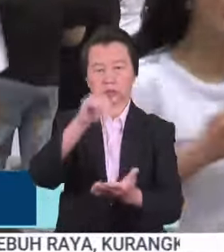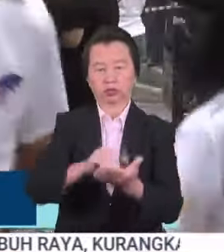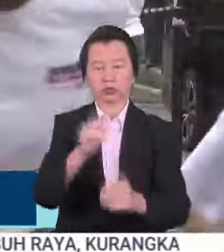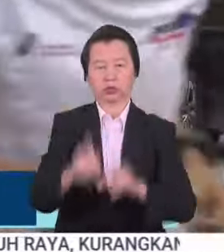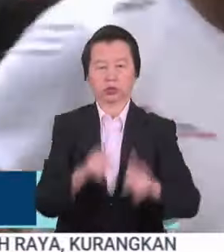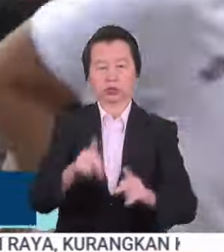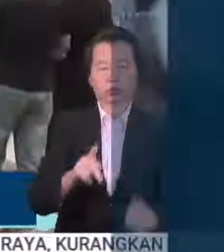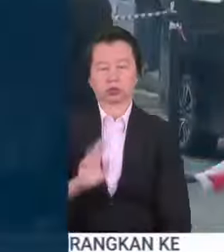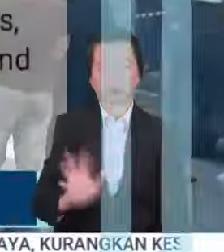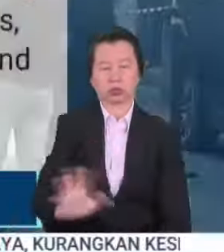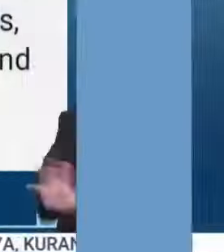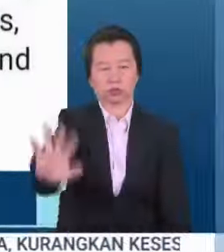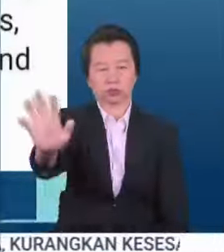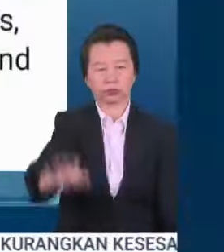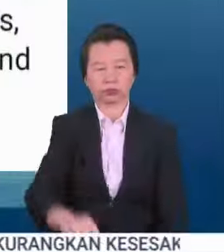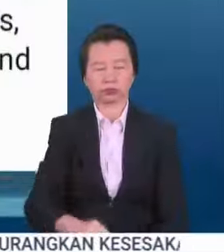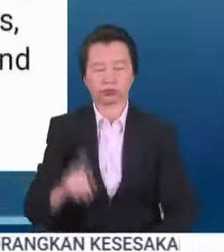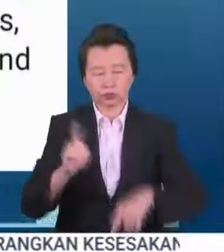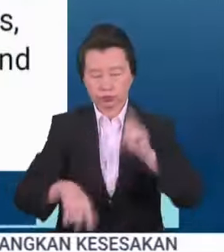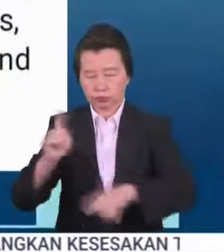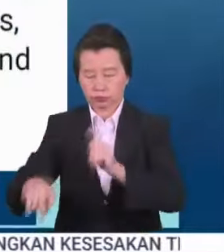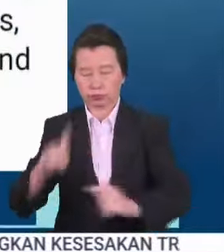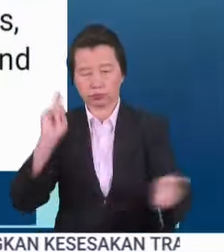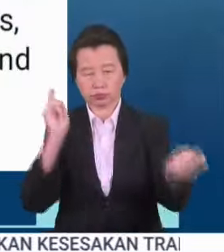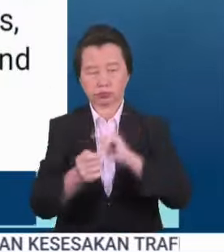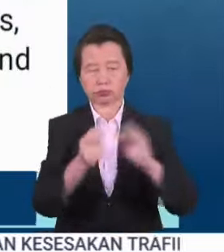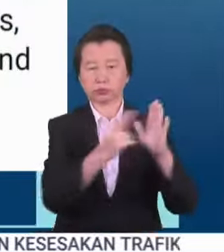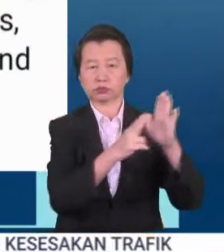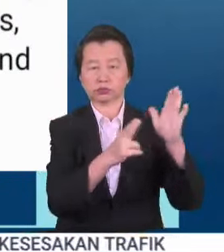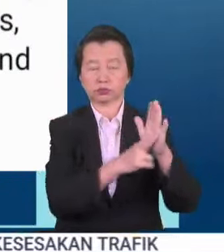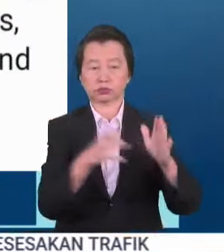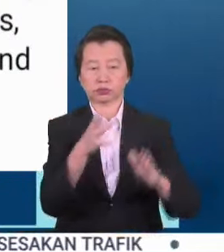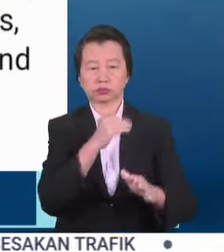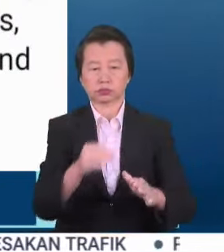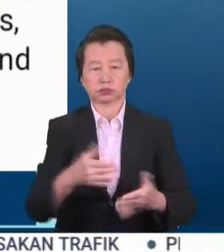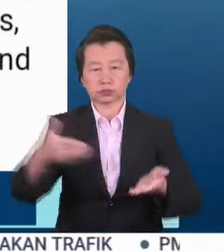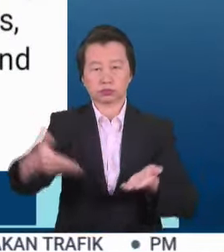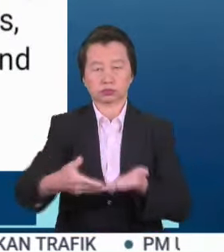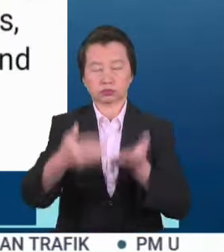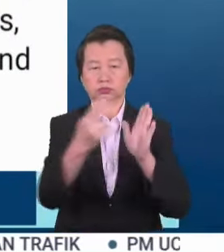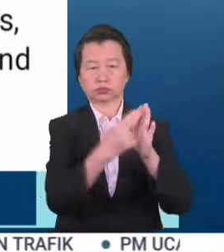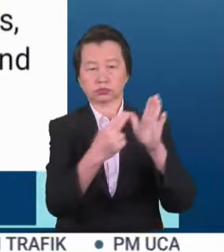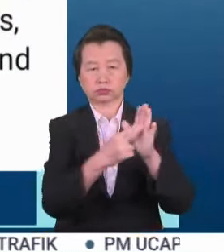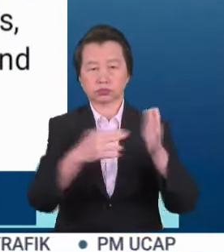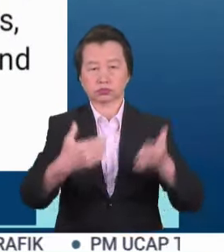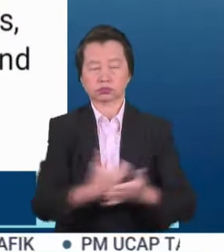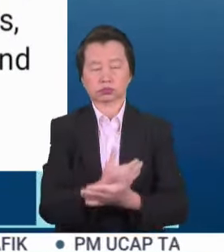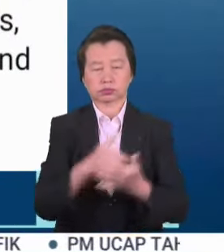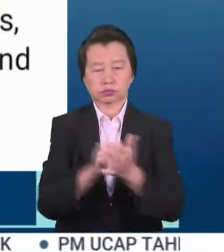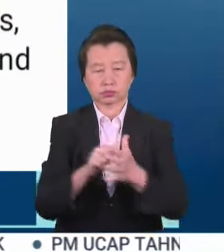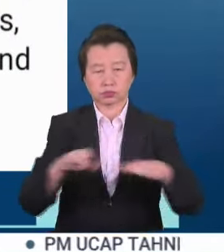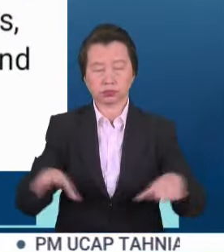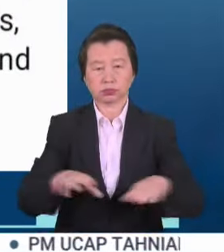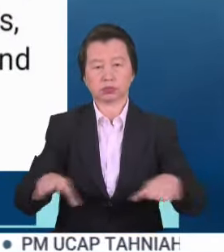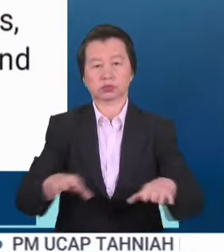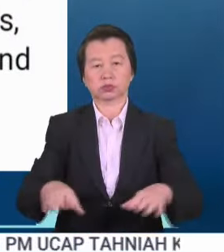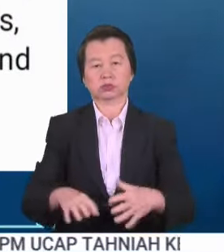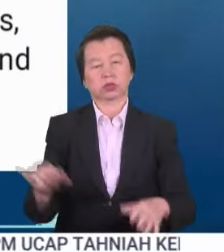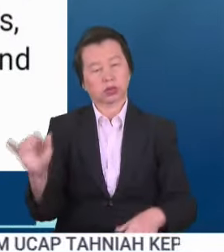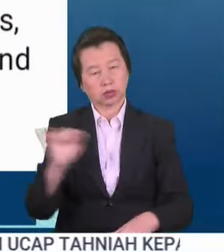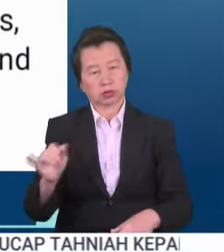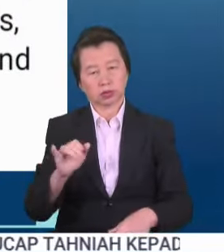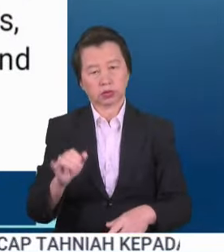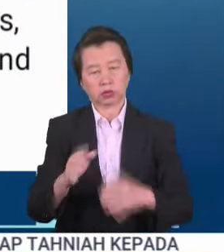pelari. Pelbagai transformasi undang-undang dan inisiatif perkenal undang-undang baharu dilaksanakan.